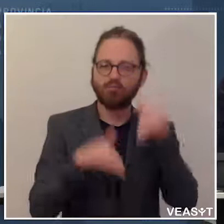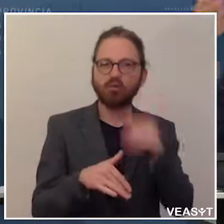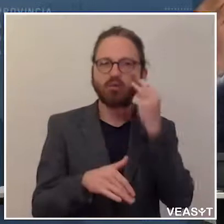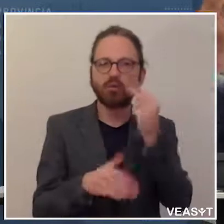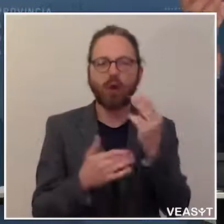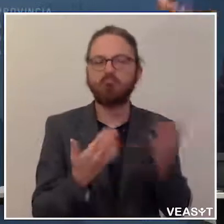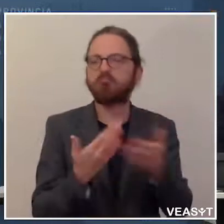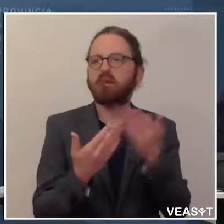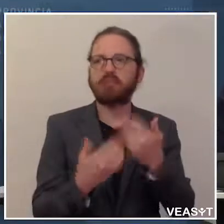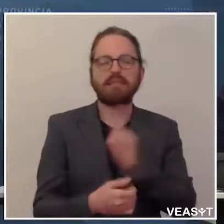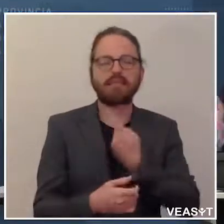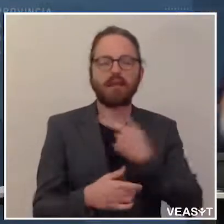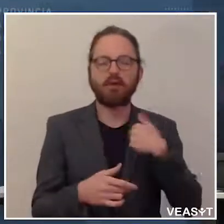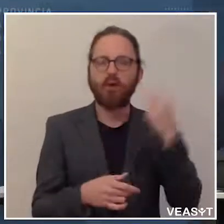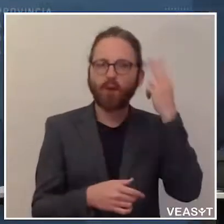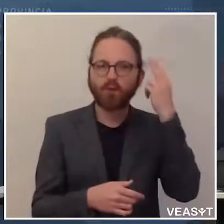il pdl